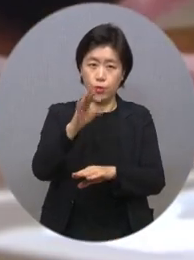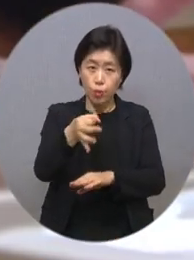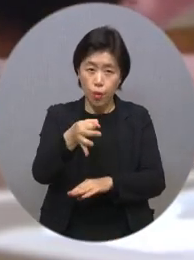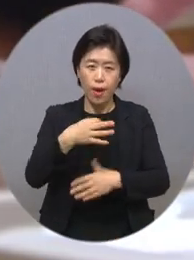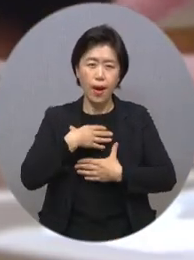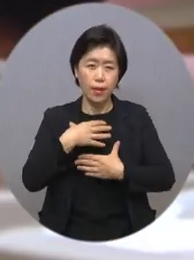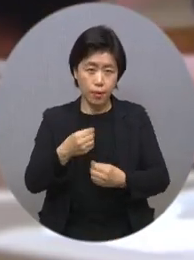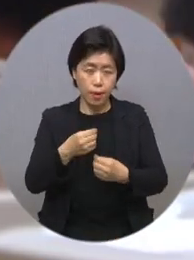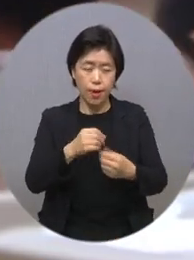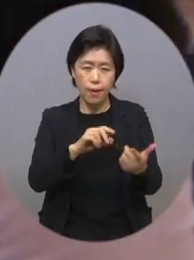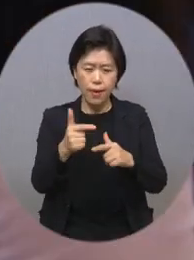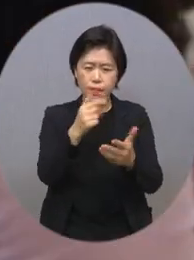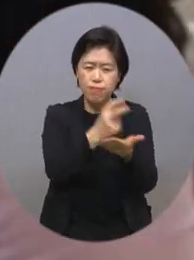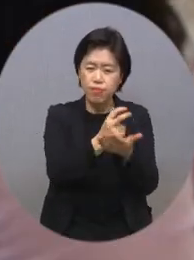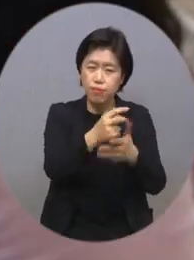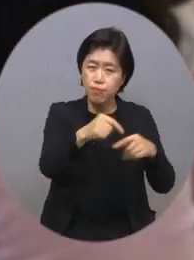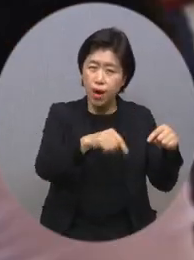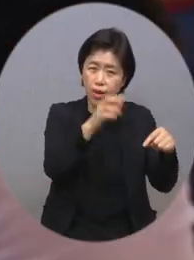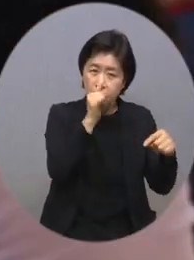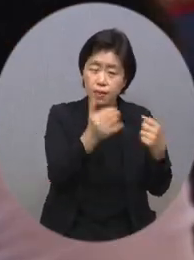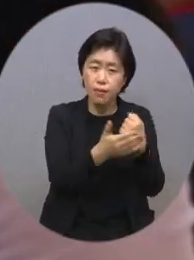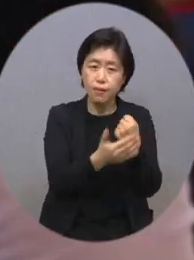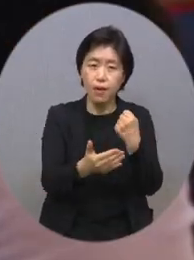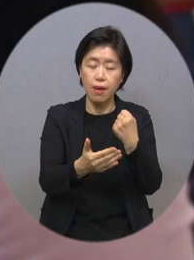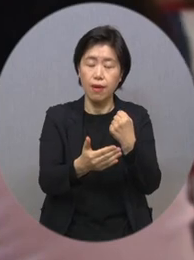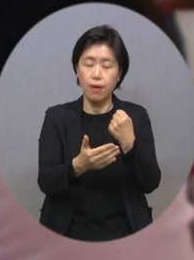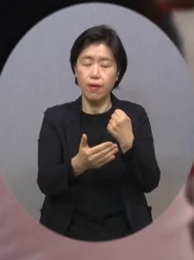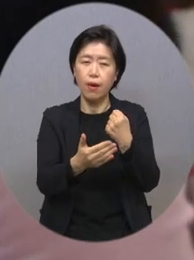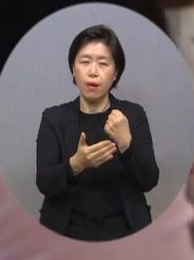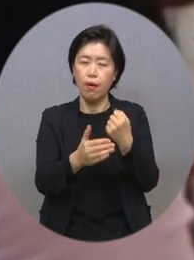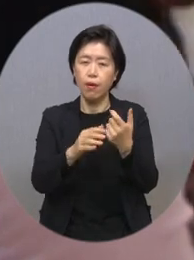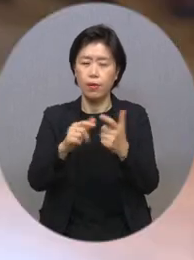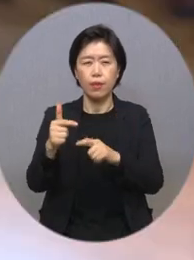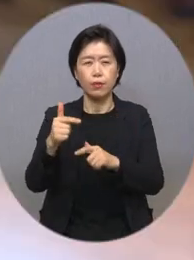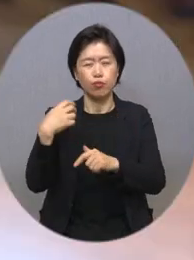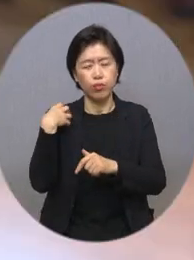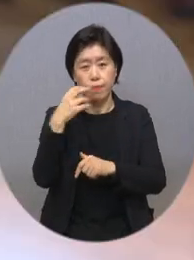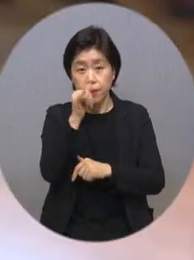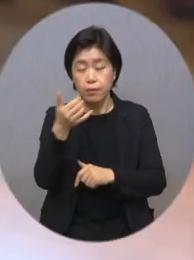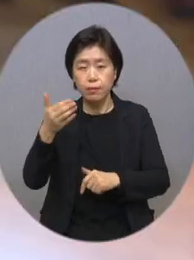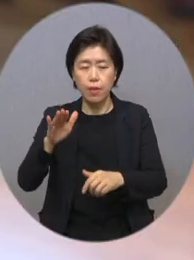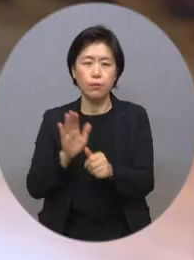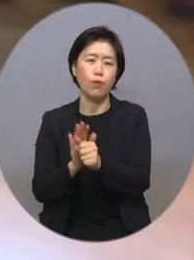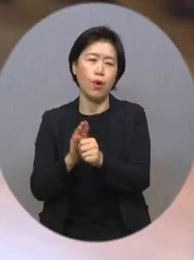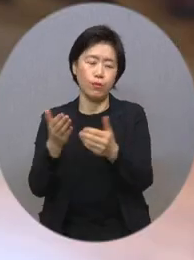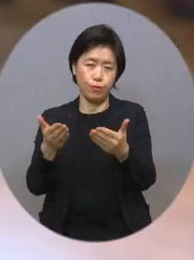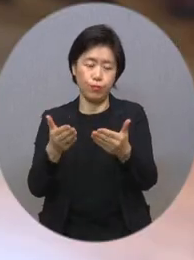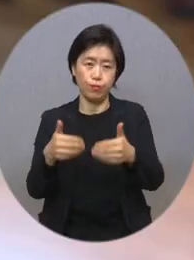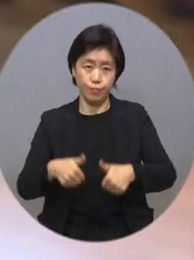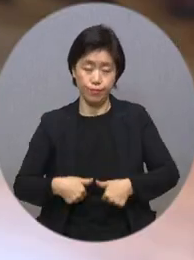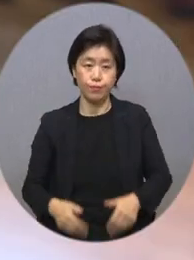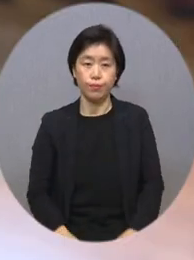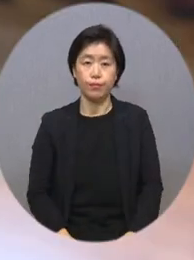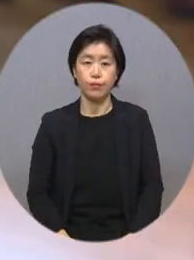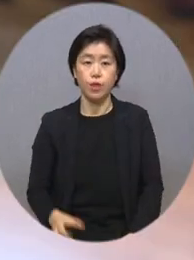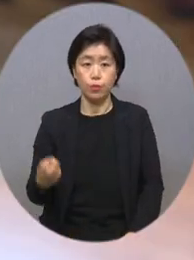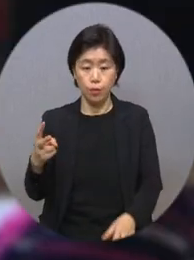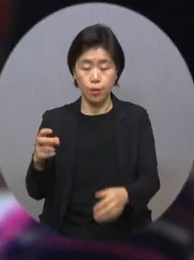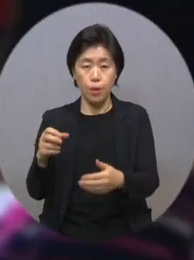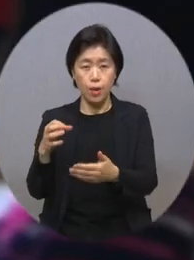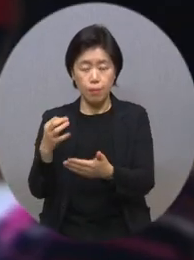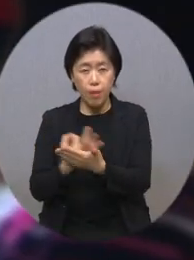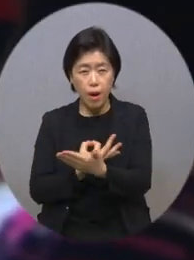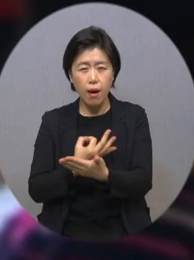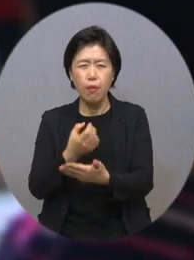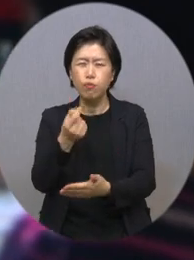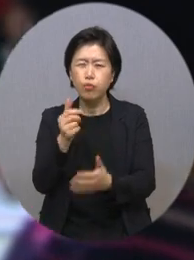사립유치원 학부모 의 부담금은 전년대비 경감 할 것으로 기대됩니다 특히 저소득층 유아의 유치원